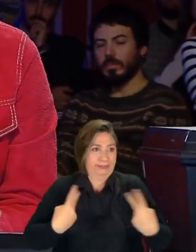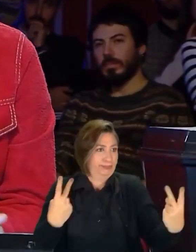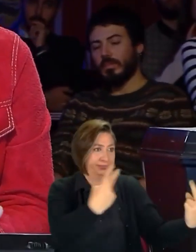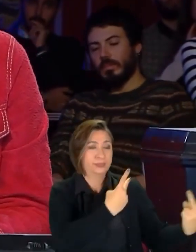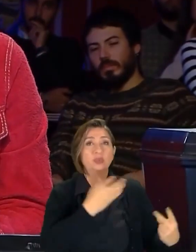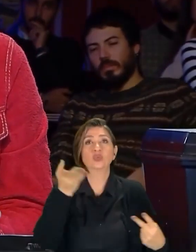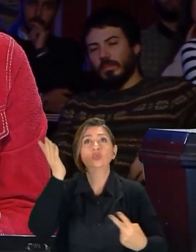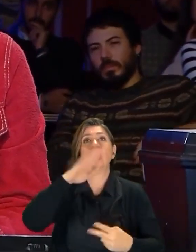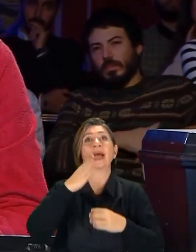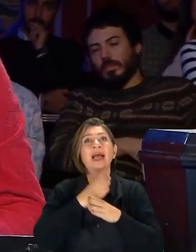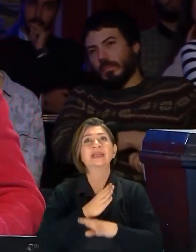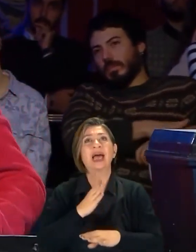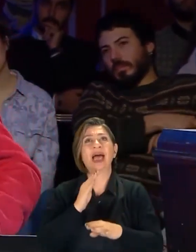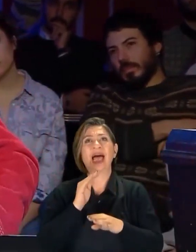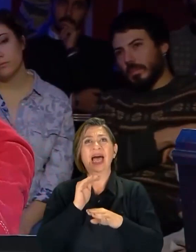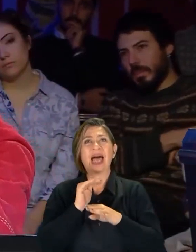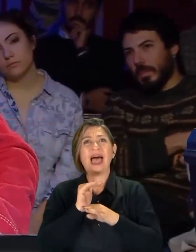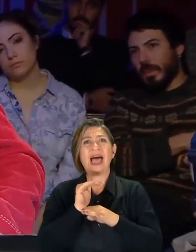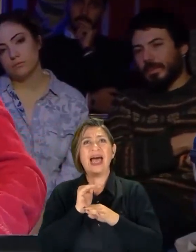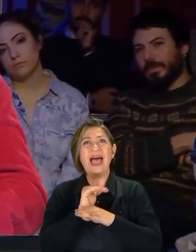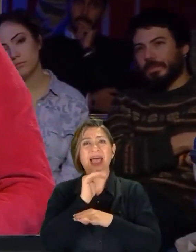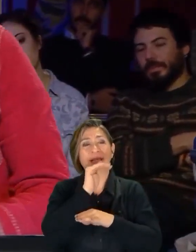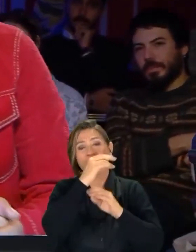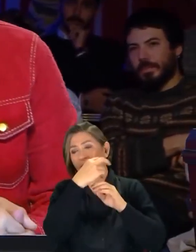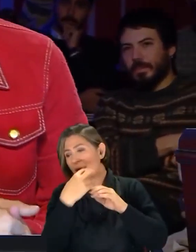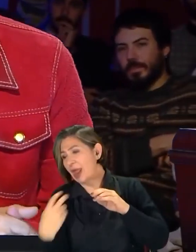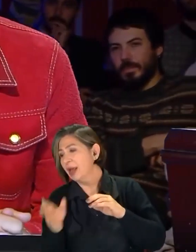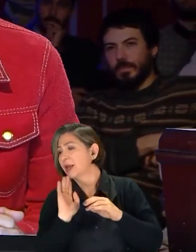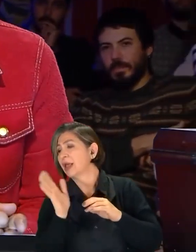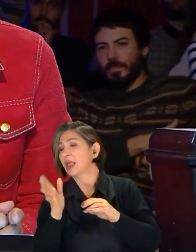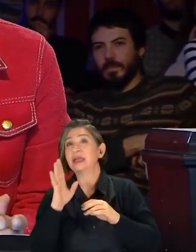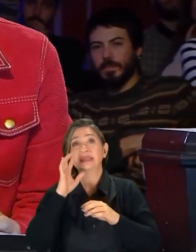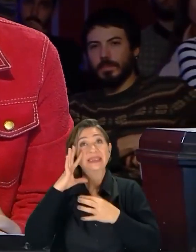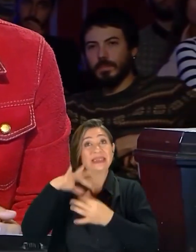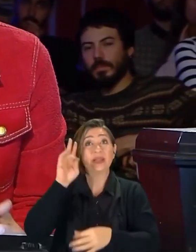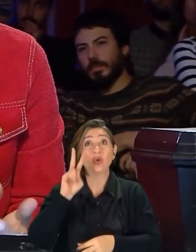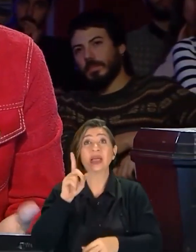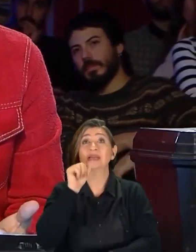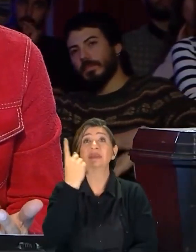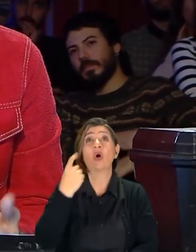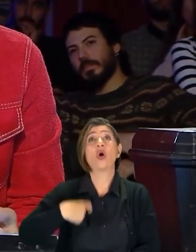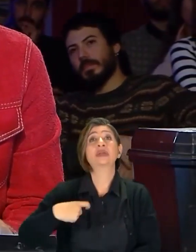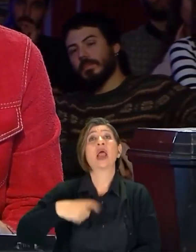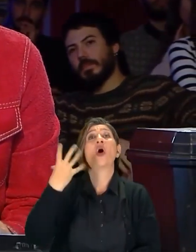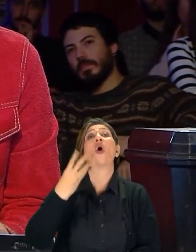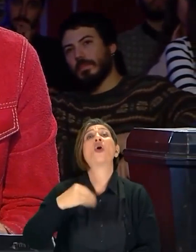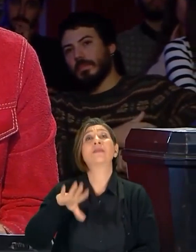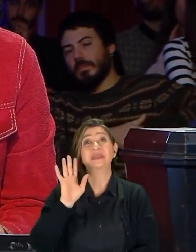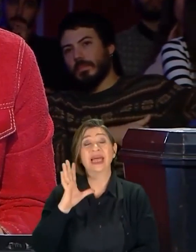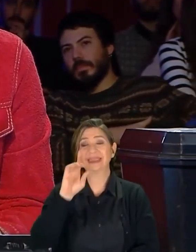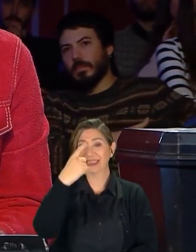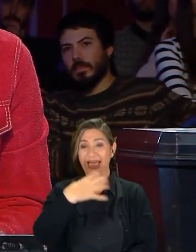sonrasında çok gerçekten hayattan hayattan kayarak giden insanlar gördüğüm için hiçbir özelliği olmadığı zaman